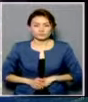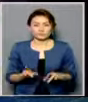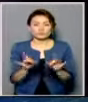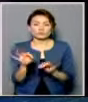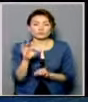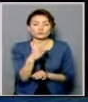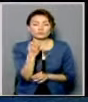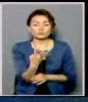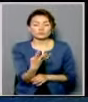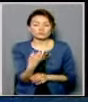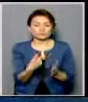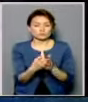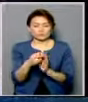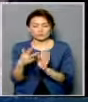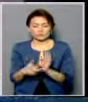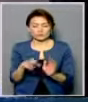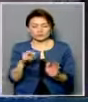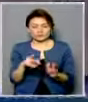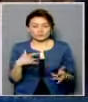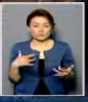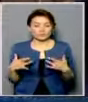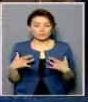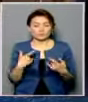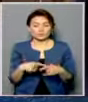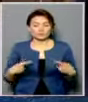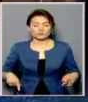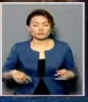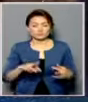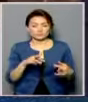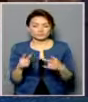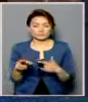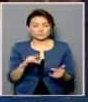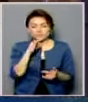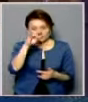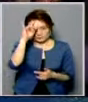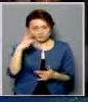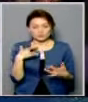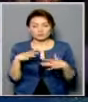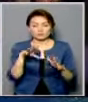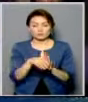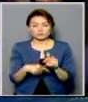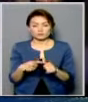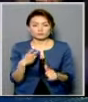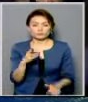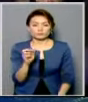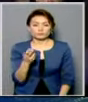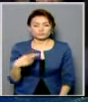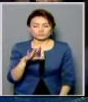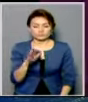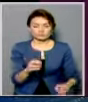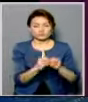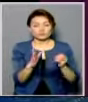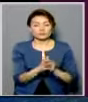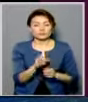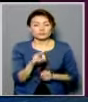Отметим, что с 14 по 18 апреля запланировано несколько спектаклей на сцене Казахского драматического театра имени Махамбета.